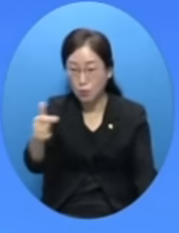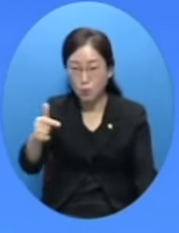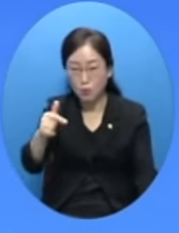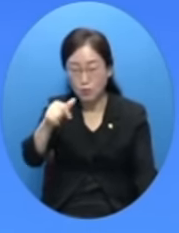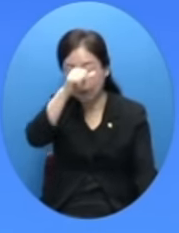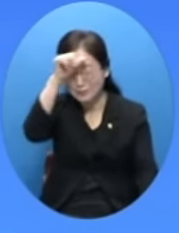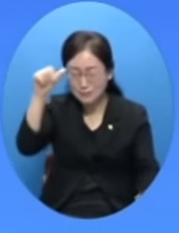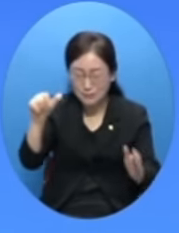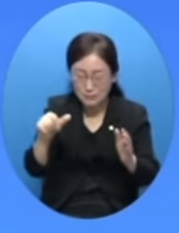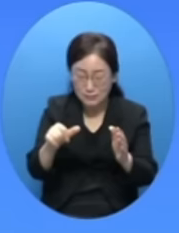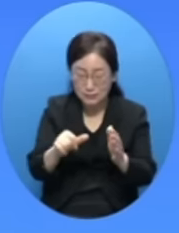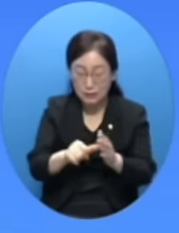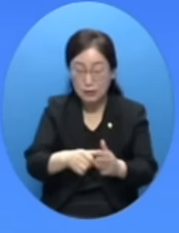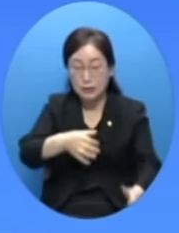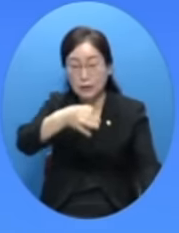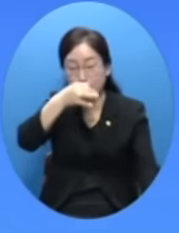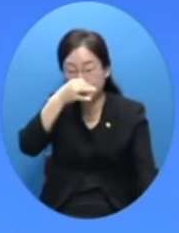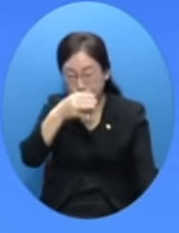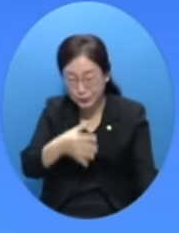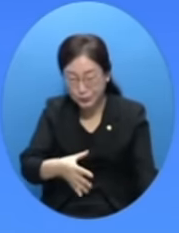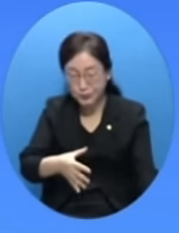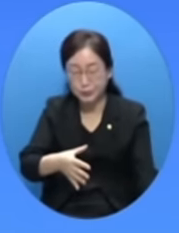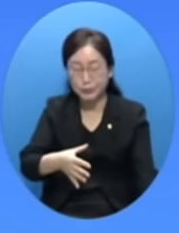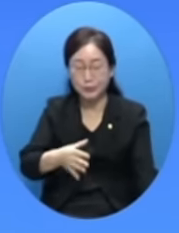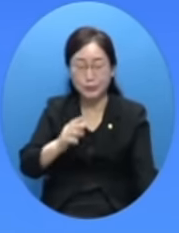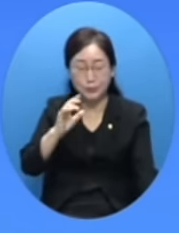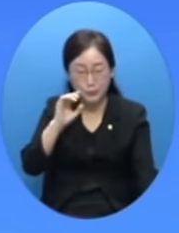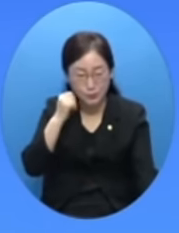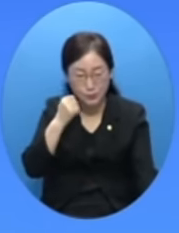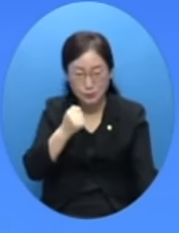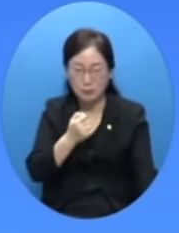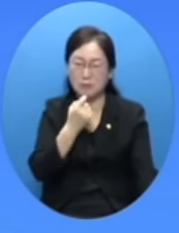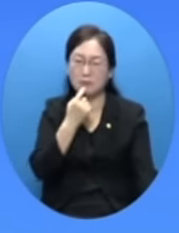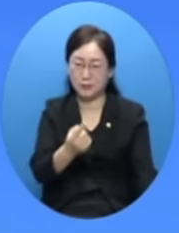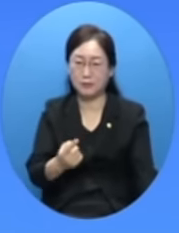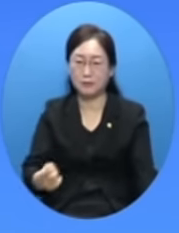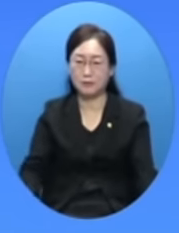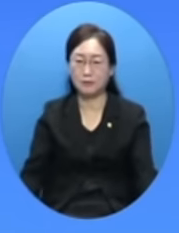인생살이가 힘들고 어렵다고 합니다.